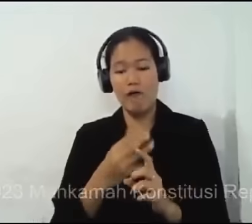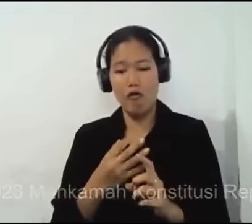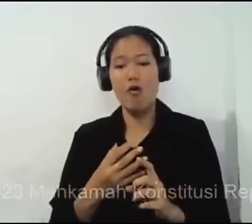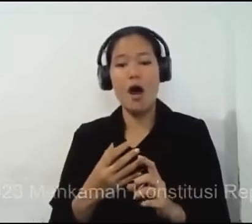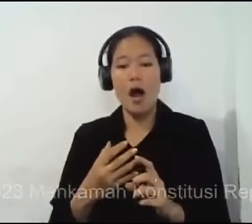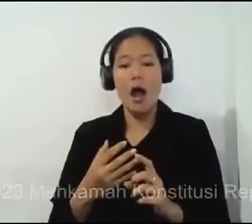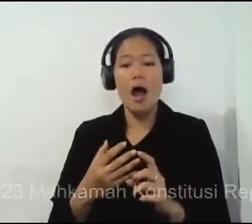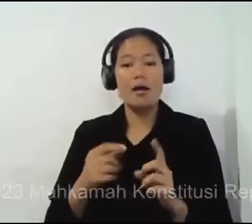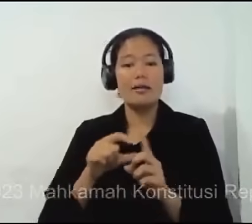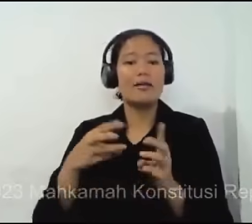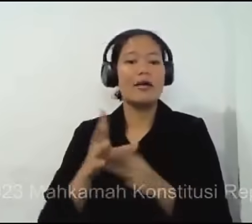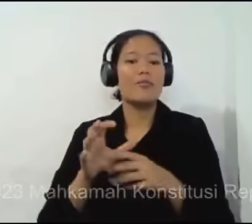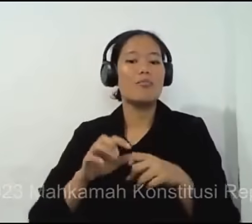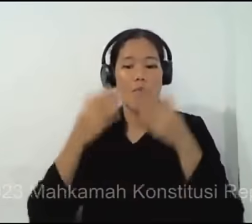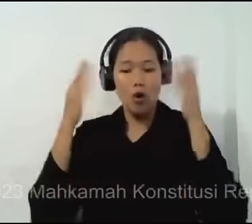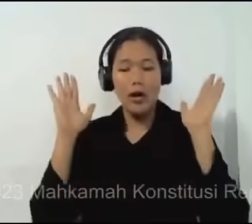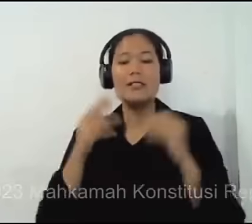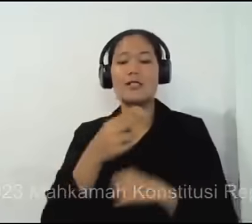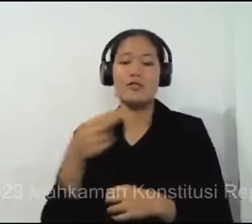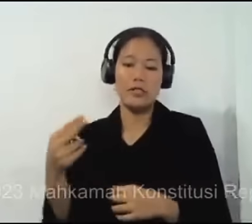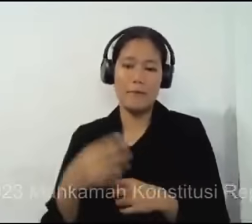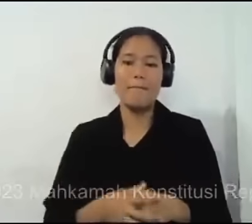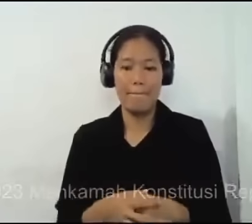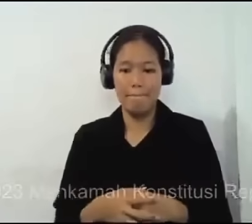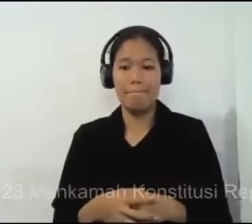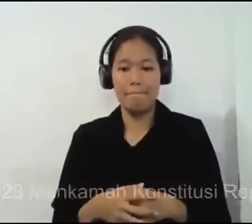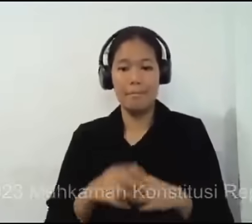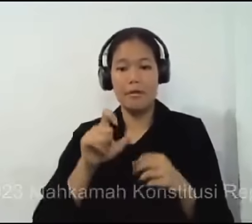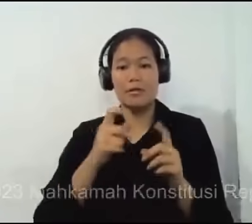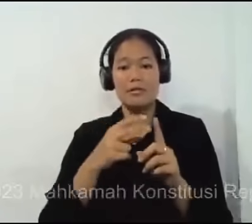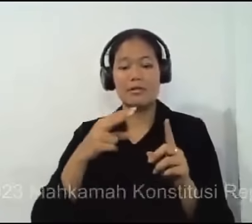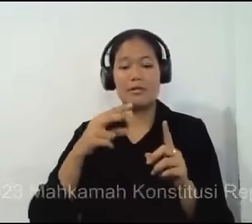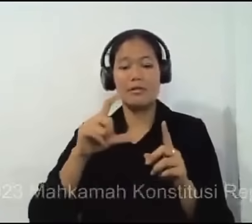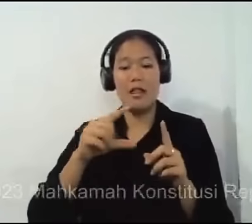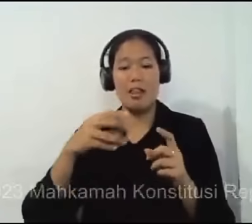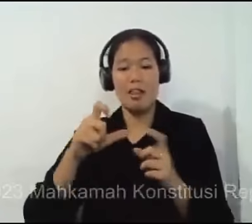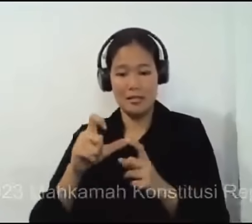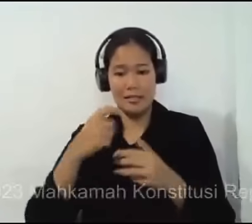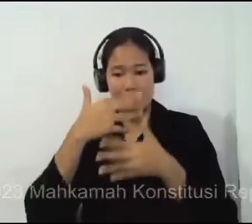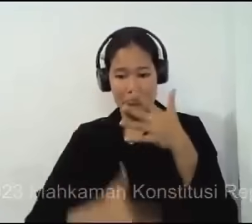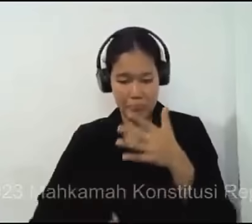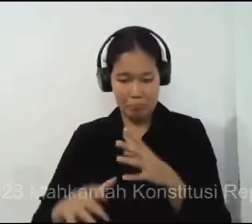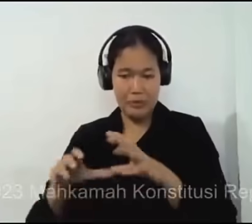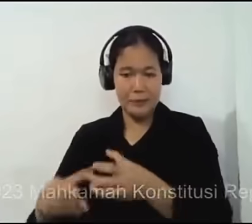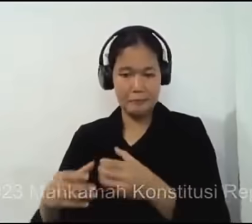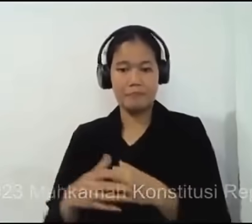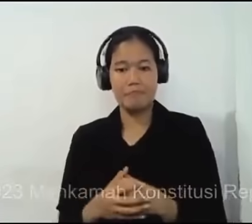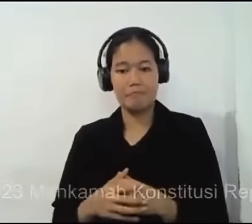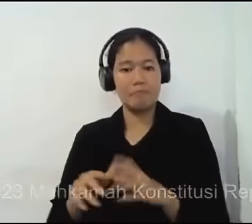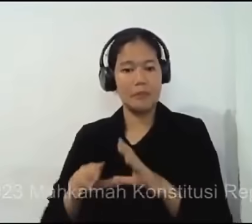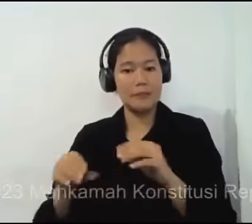advokat demokrasi Indonesia saudara Charles Situmorang dan kawan-kawan pekerjaan advokat